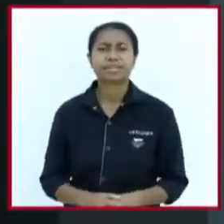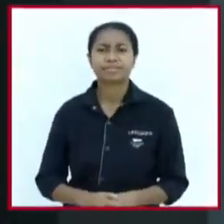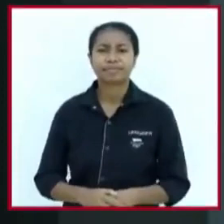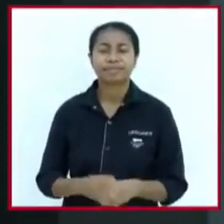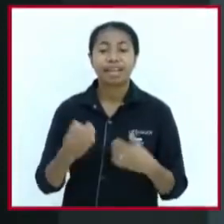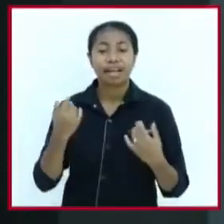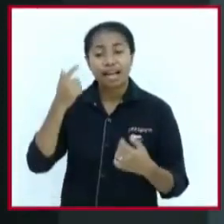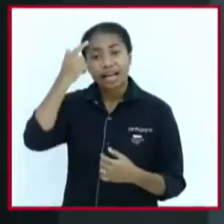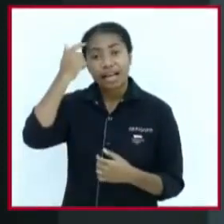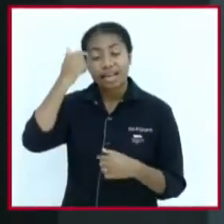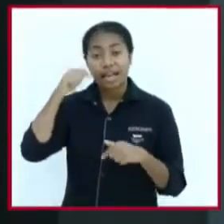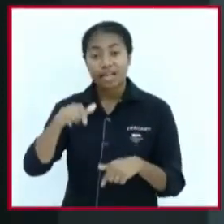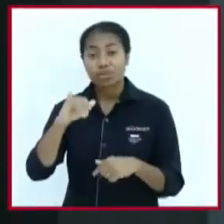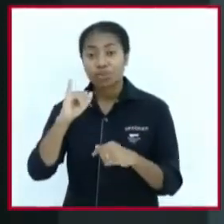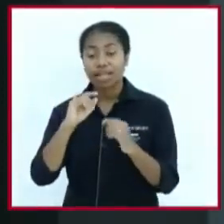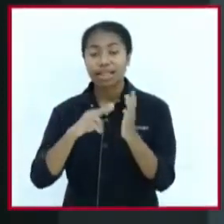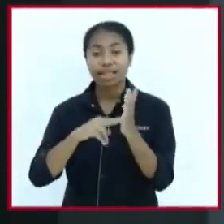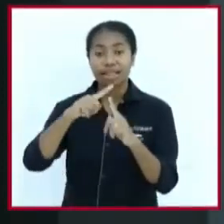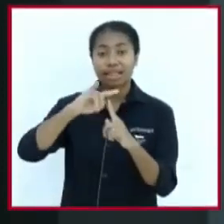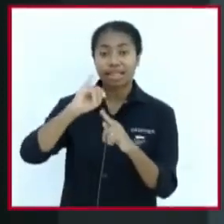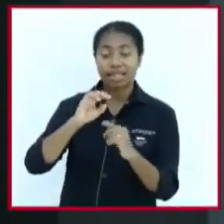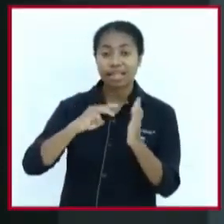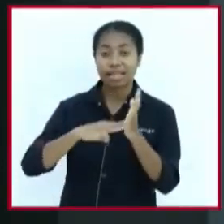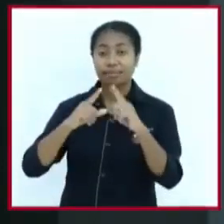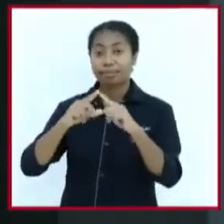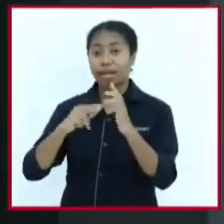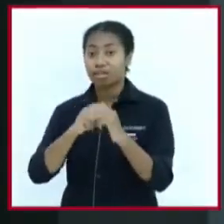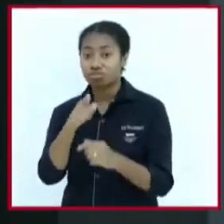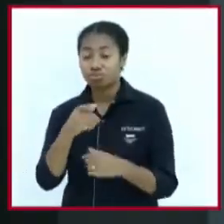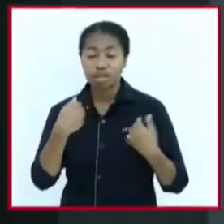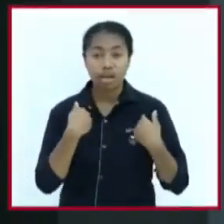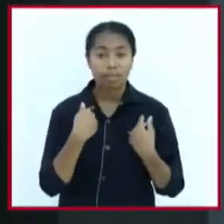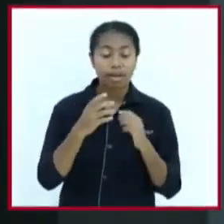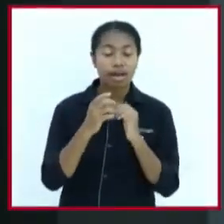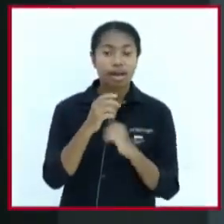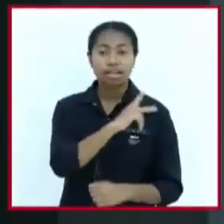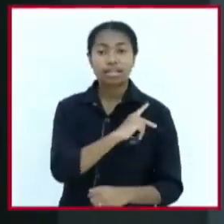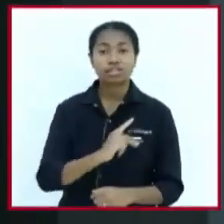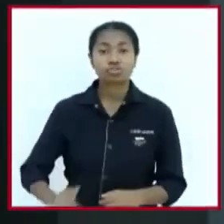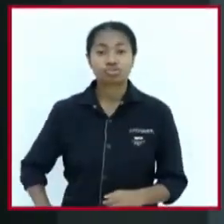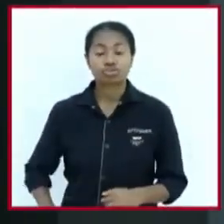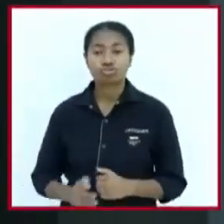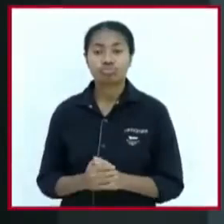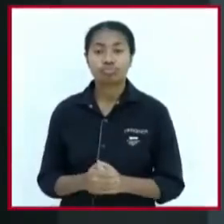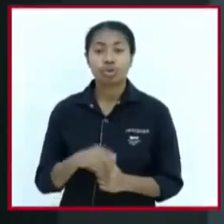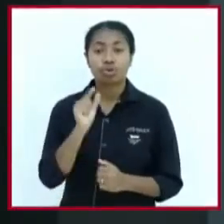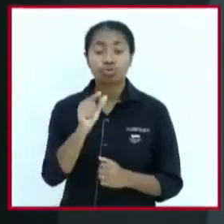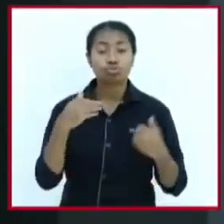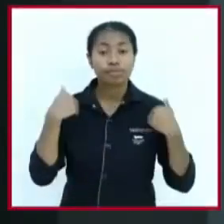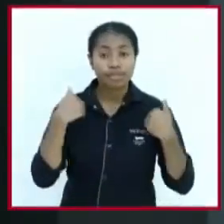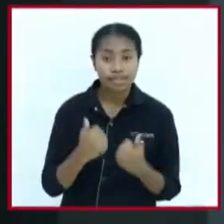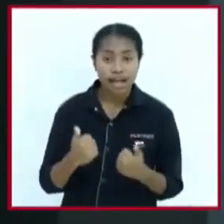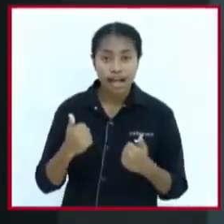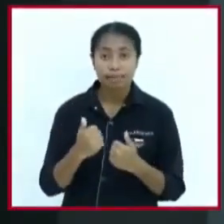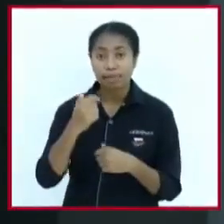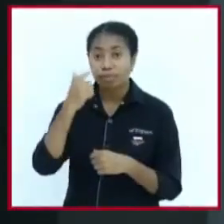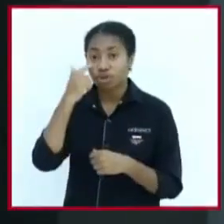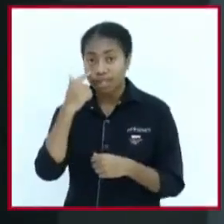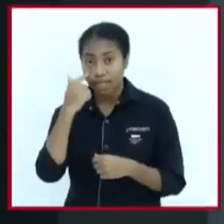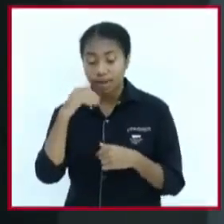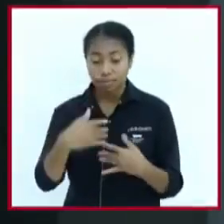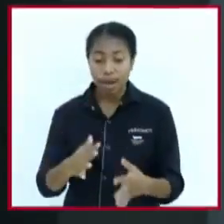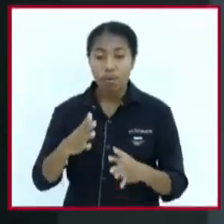inti iman Kristen itu ada pada Kristus sudah saudara untuk membuktikan hal ini bahwa